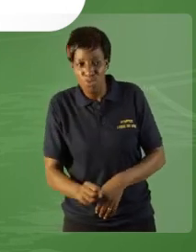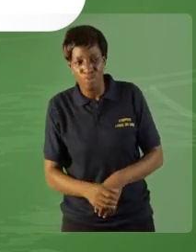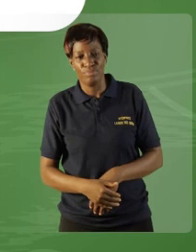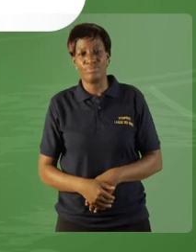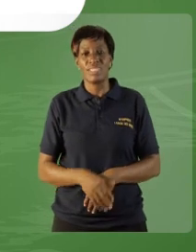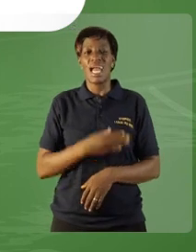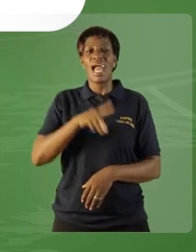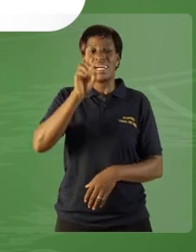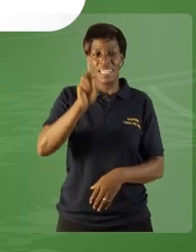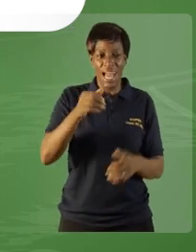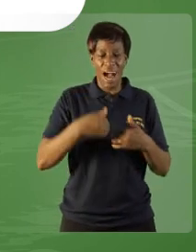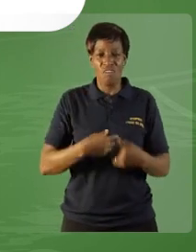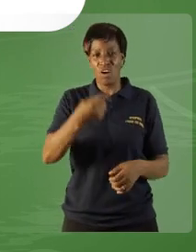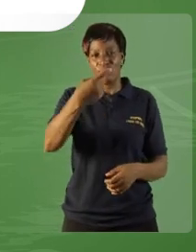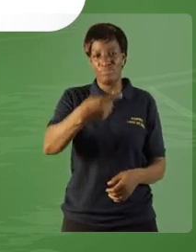le vieux.